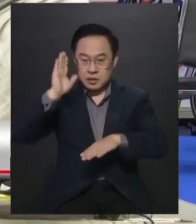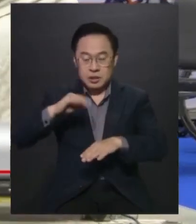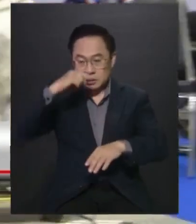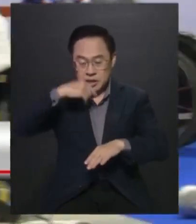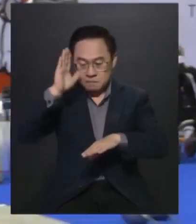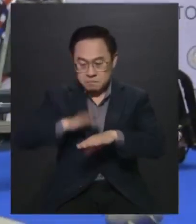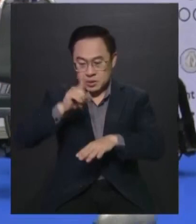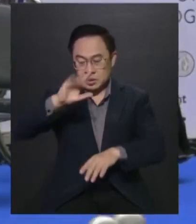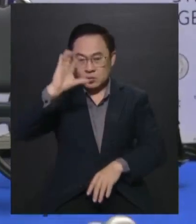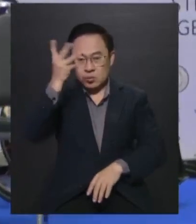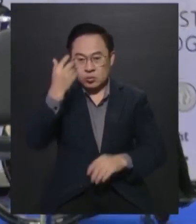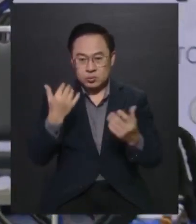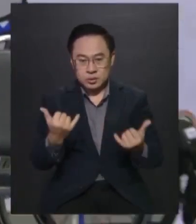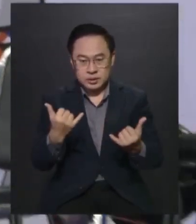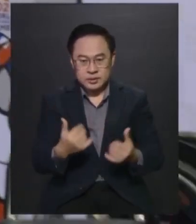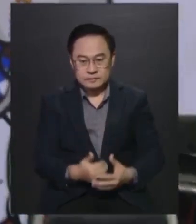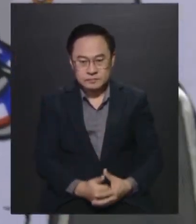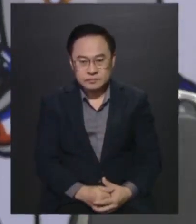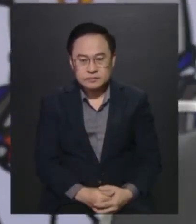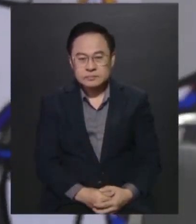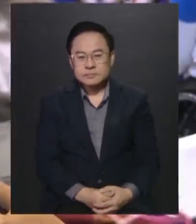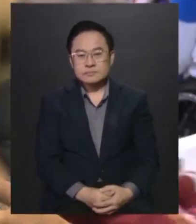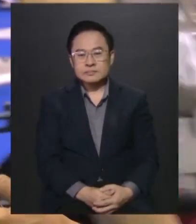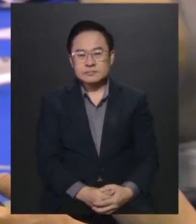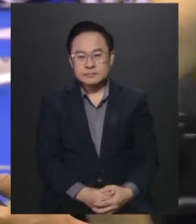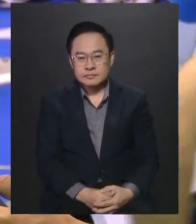เอาไปฟังเสียงของพี่แววสายสุนีกันหน่อยครับ